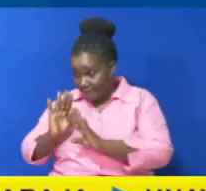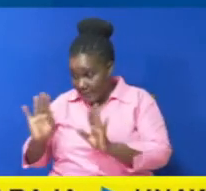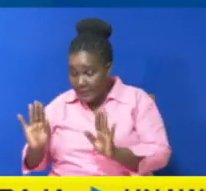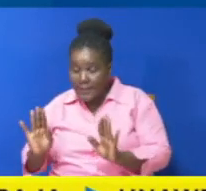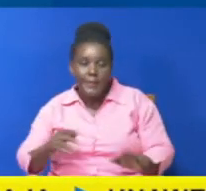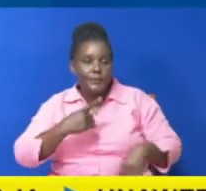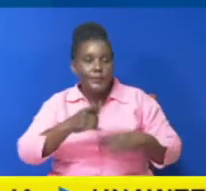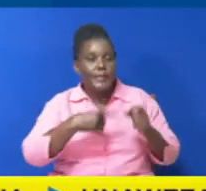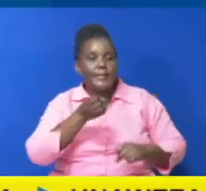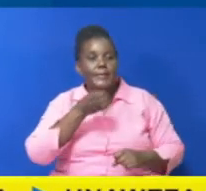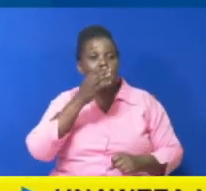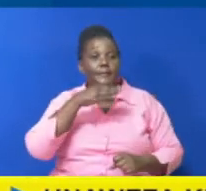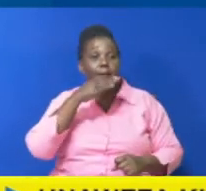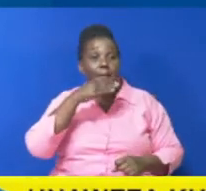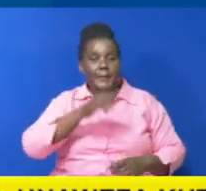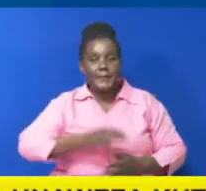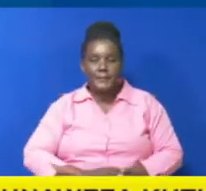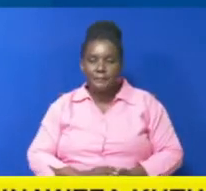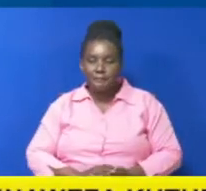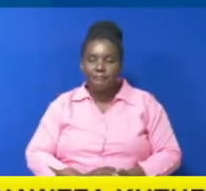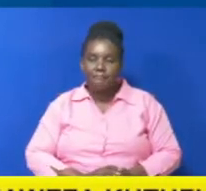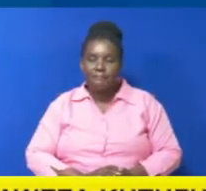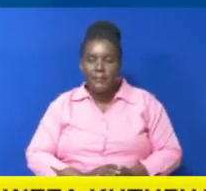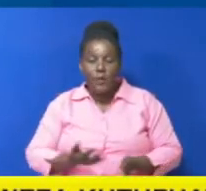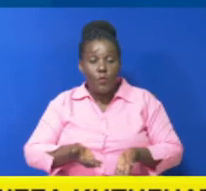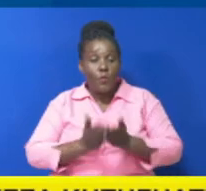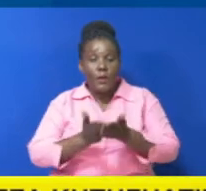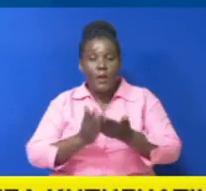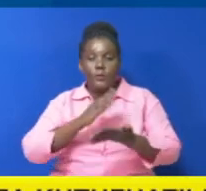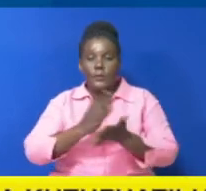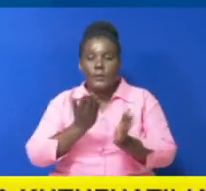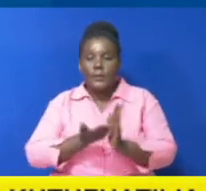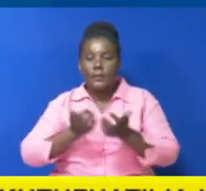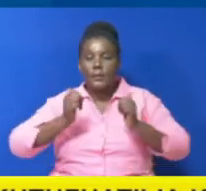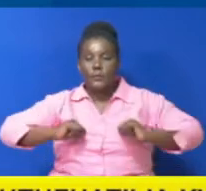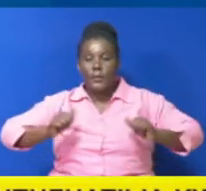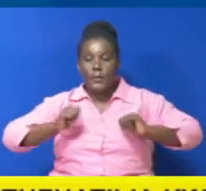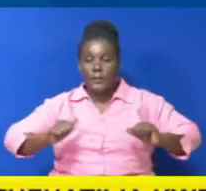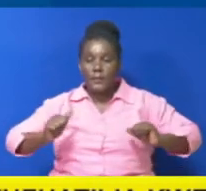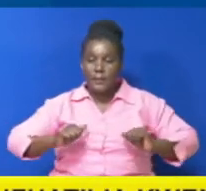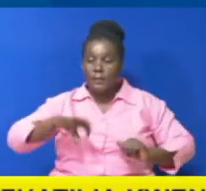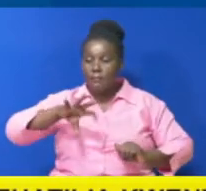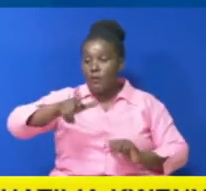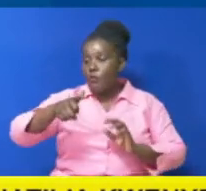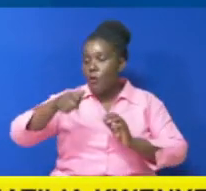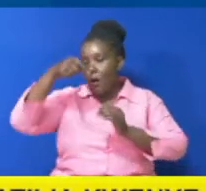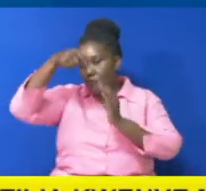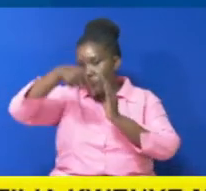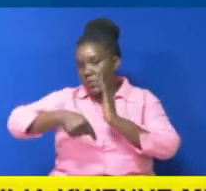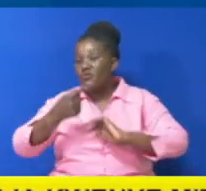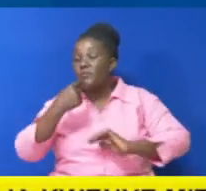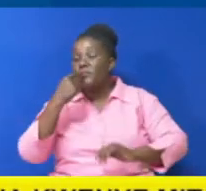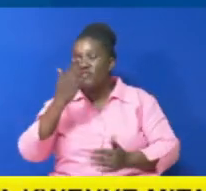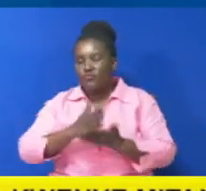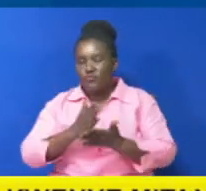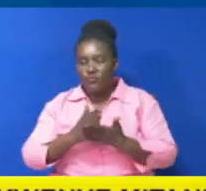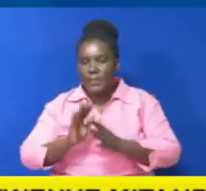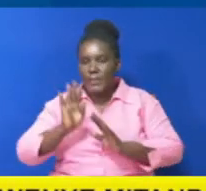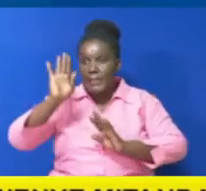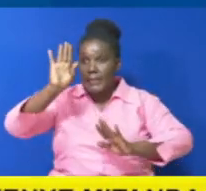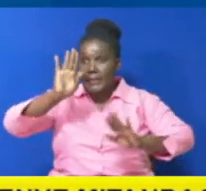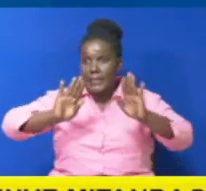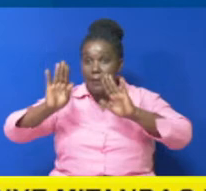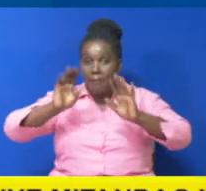habari. Baadhi ya wadau wa sekta ya utalii mikoa nyanda za juu kusini wamesema filamu ya The Royal Tour